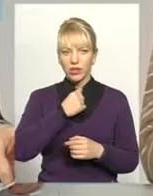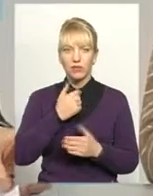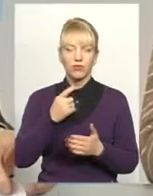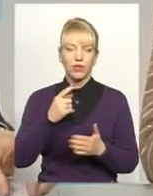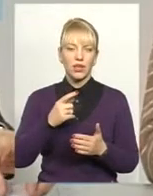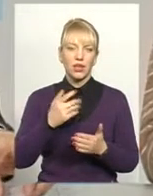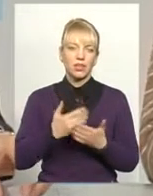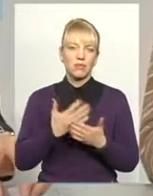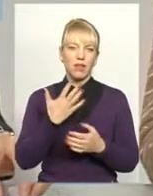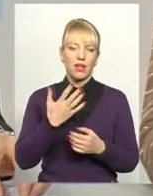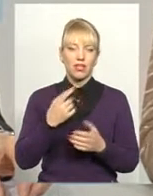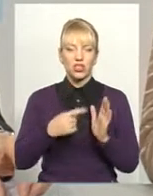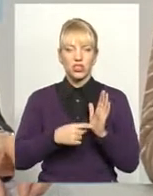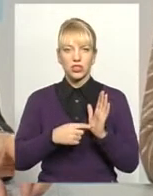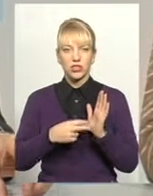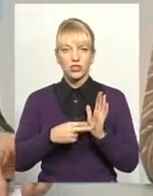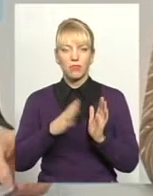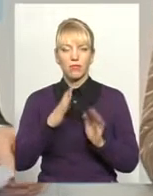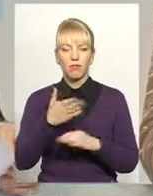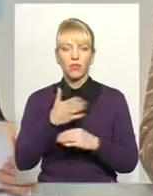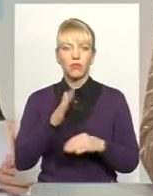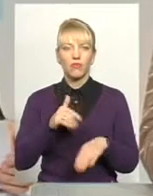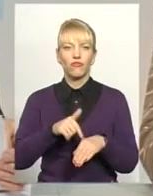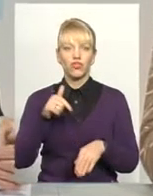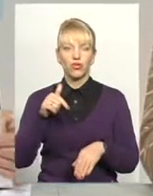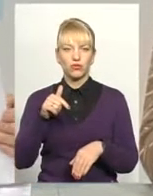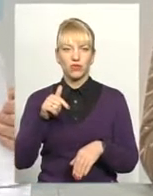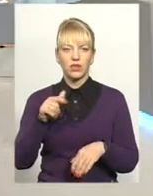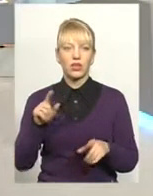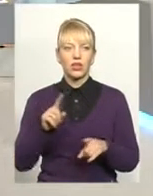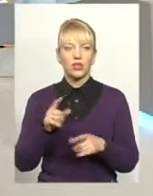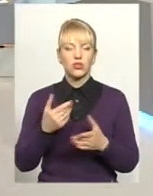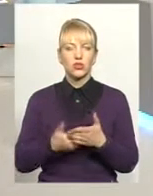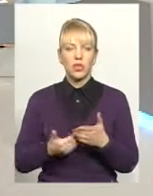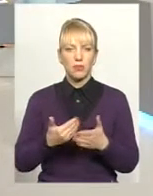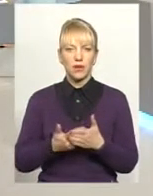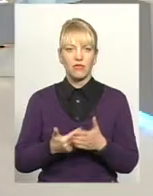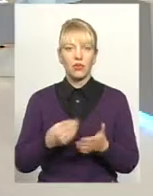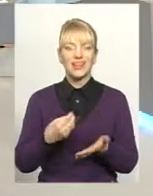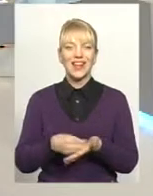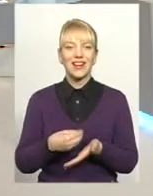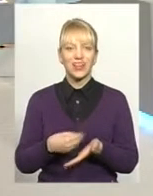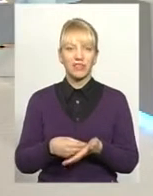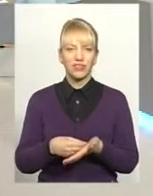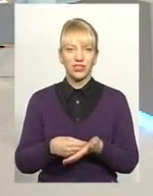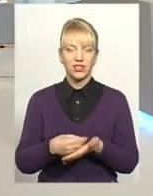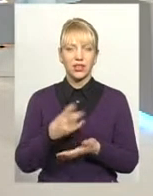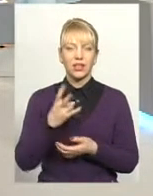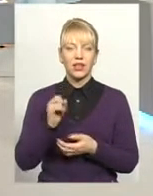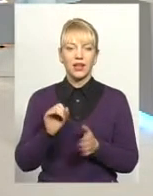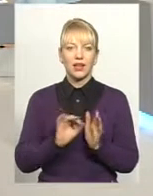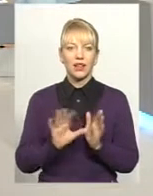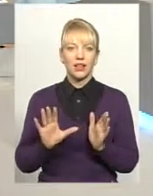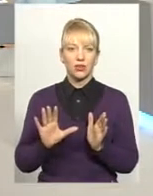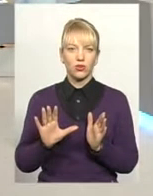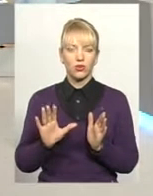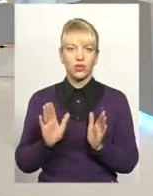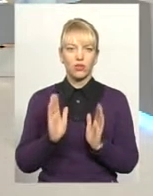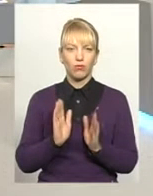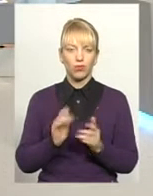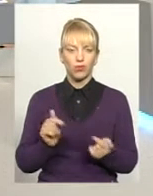ми будемо відчувати те, що казав Олександр Леонідович, ми будемо відчувати, що, напевно, що тарифи на електроенергію